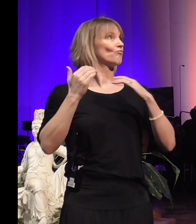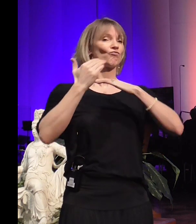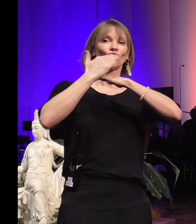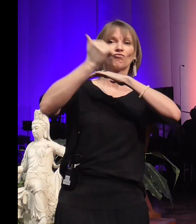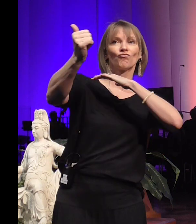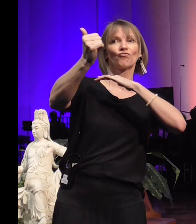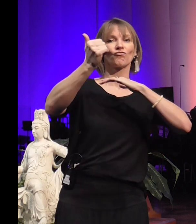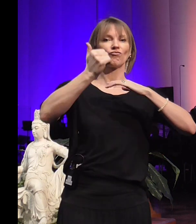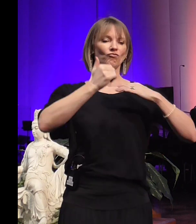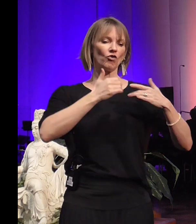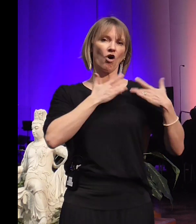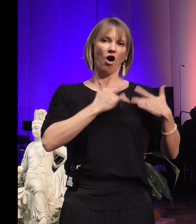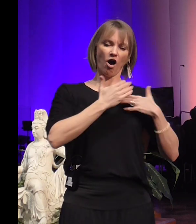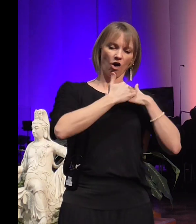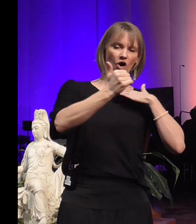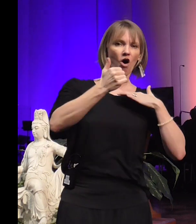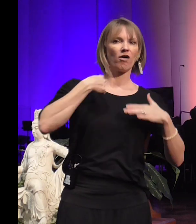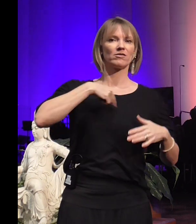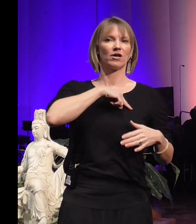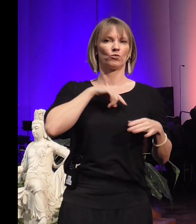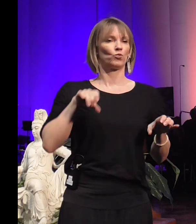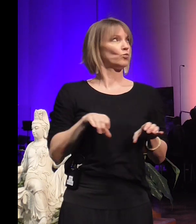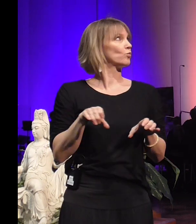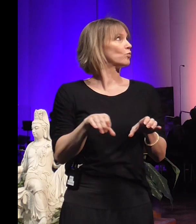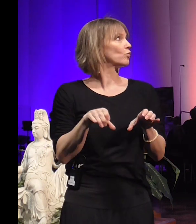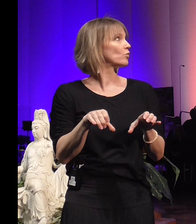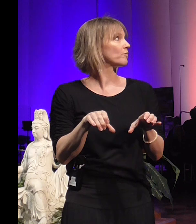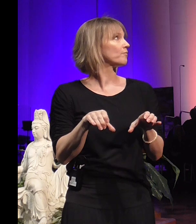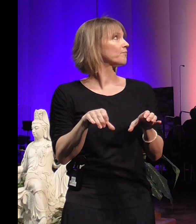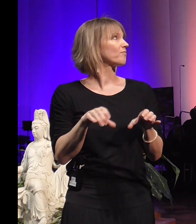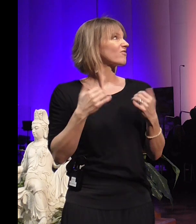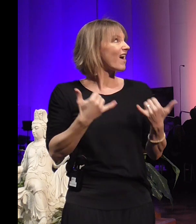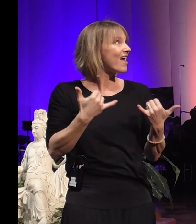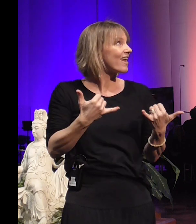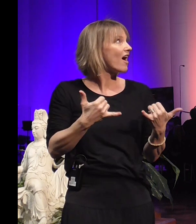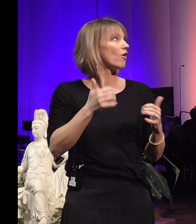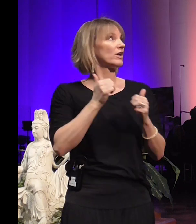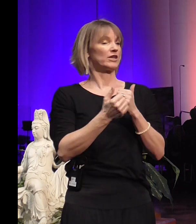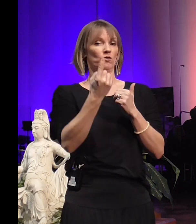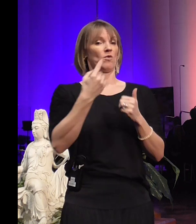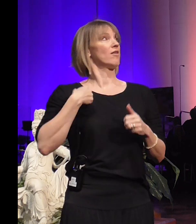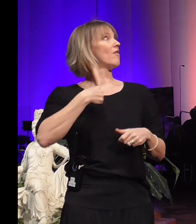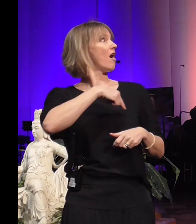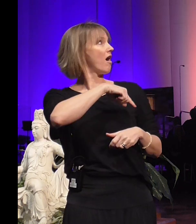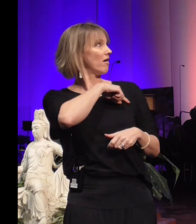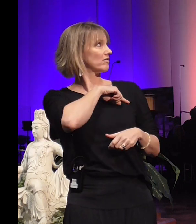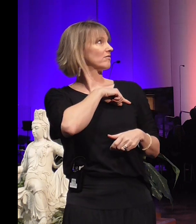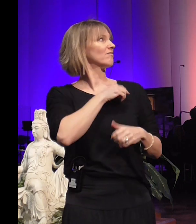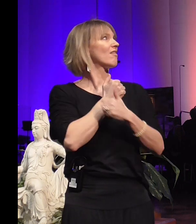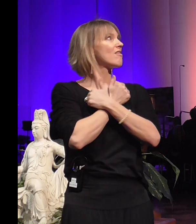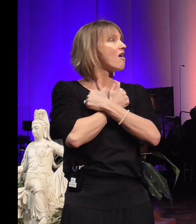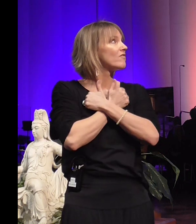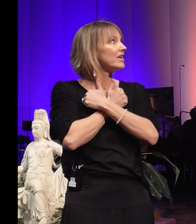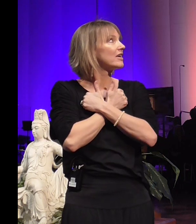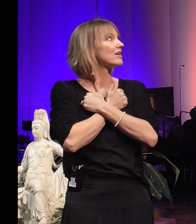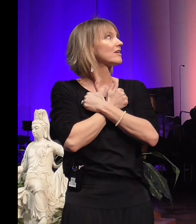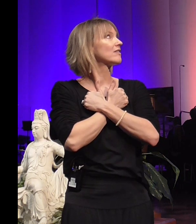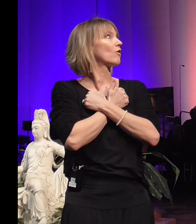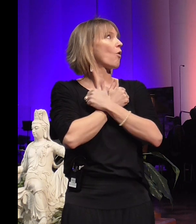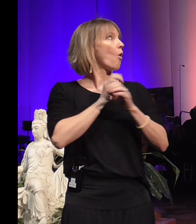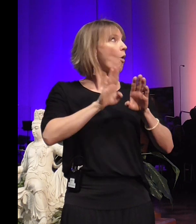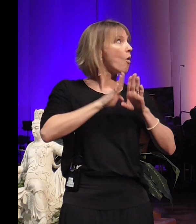серця просто зараз. І кожен із нас є люблячим,